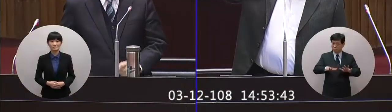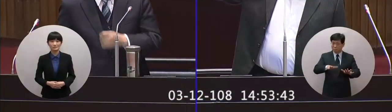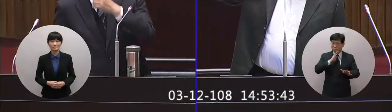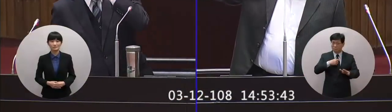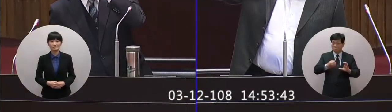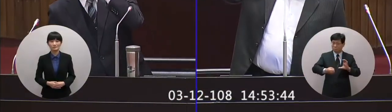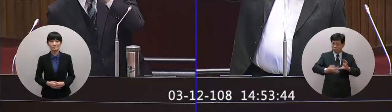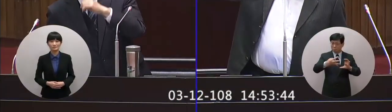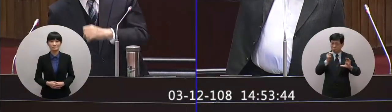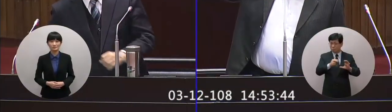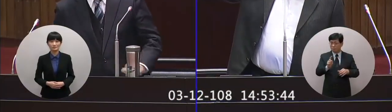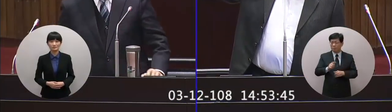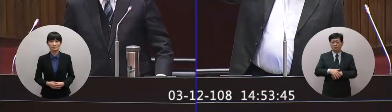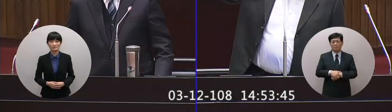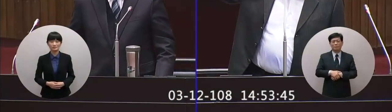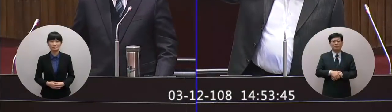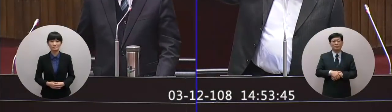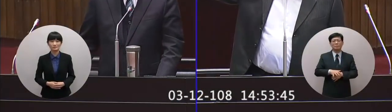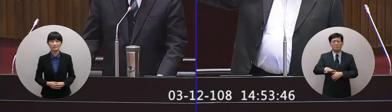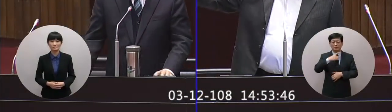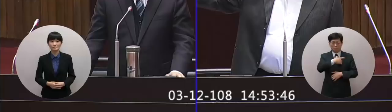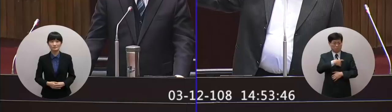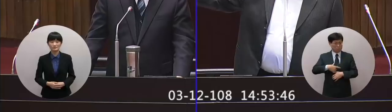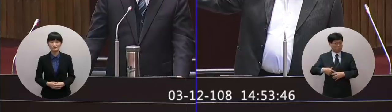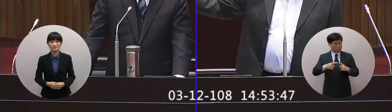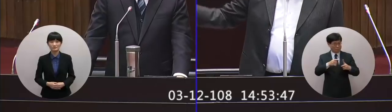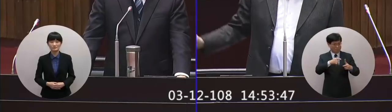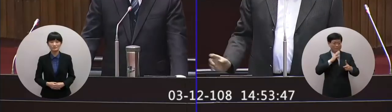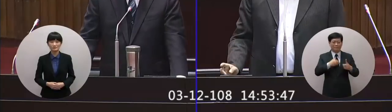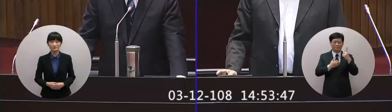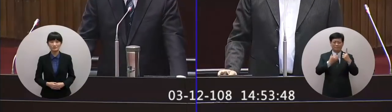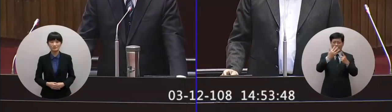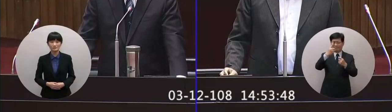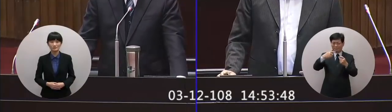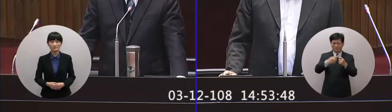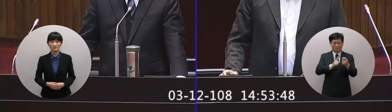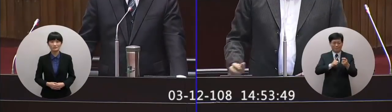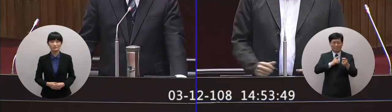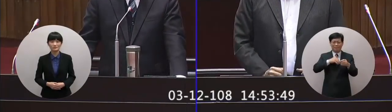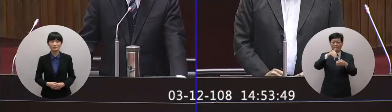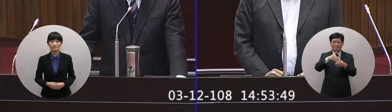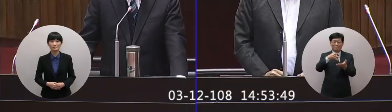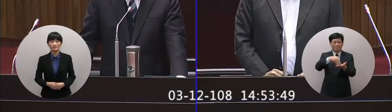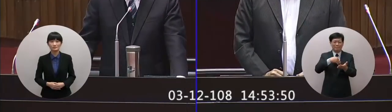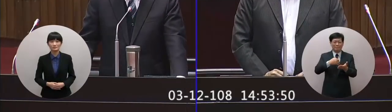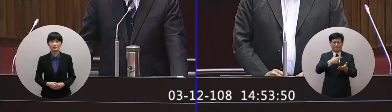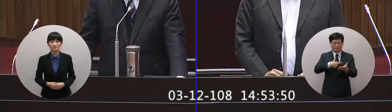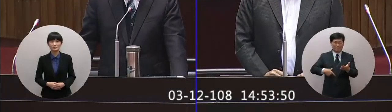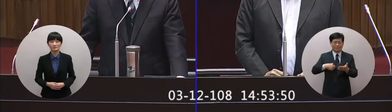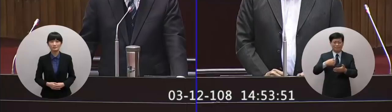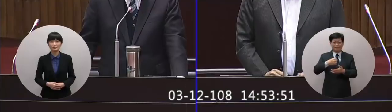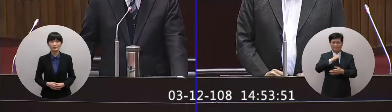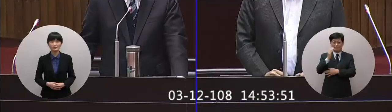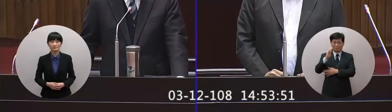所听得出来，其中即马伫只诶，即个候选人是伫1980年你选县议员的时阵，我